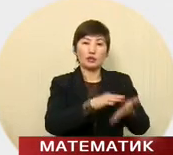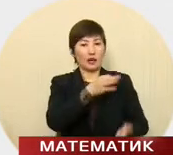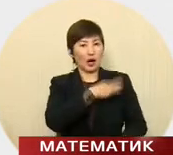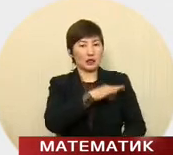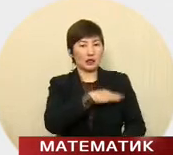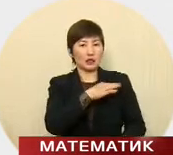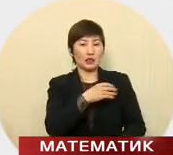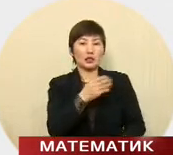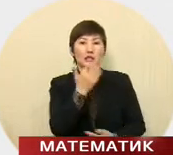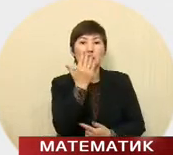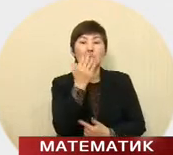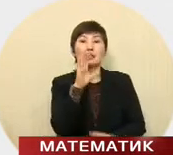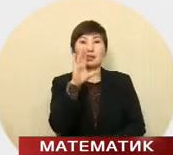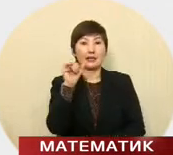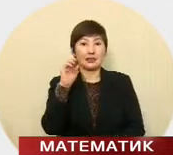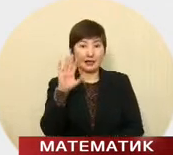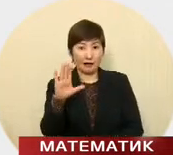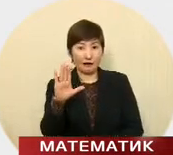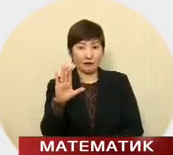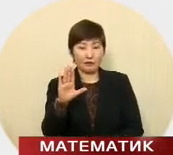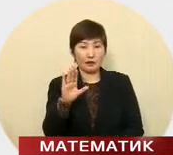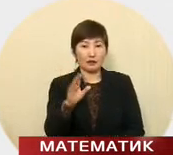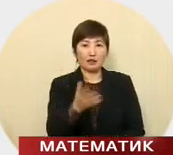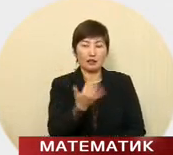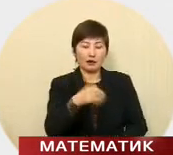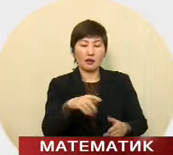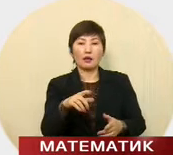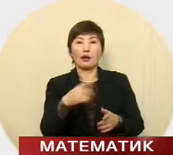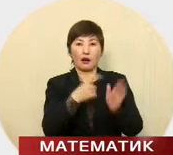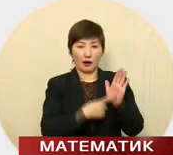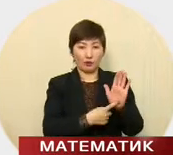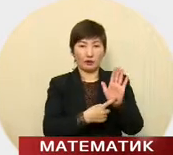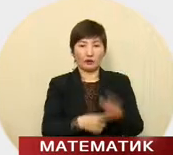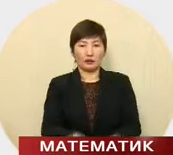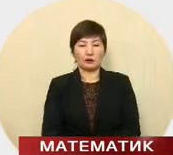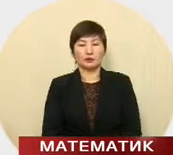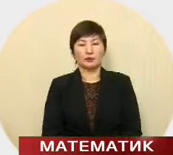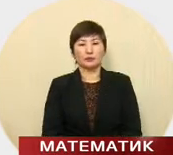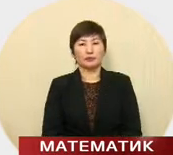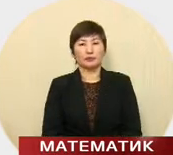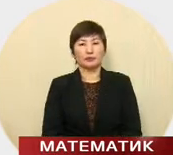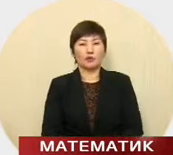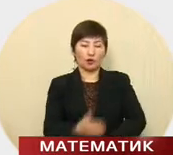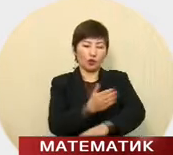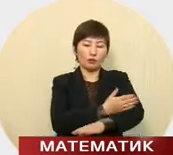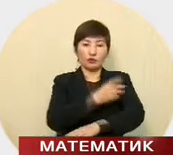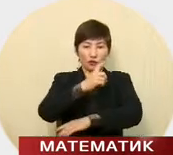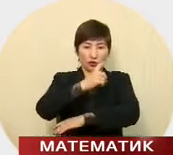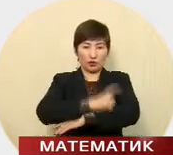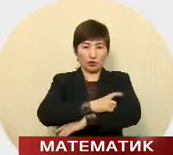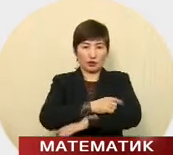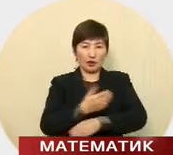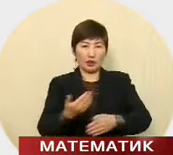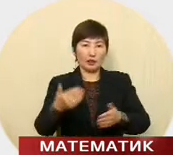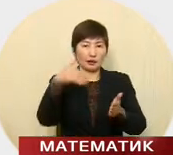цэцгийн самны өнг бүрийн эзлэх хэсгийг энгийн бүтэрхагаар харуулаарай гэсэн байна. За тэгэхээр бид нар өмнөх хичээл дээр давтамжийн хүснэг